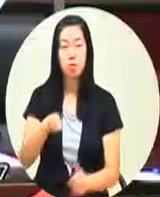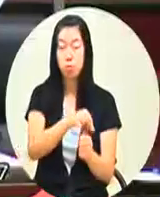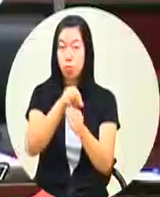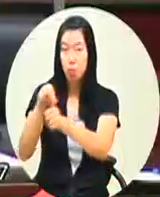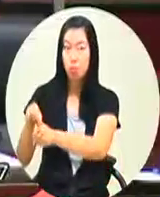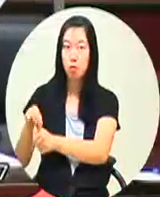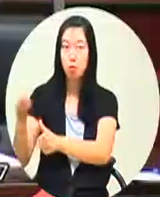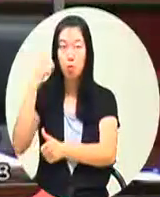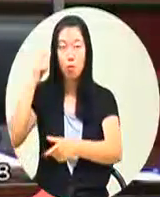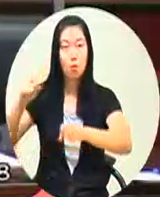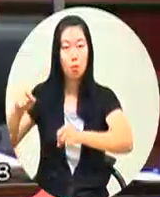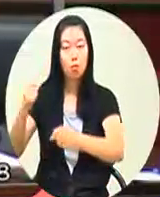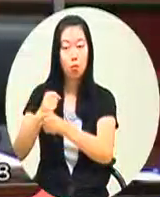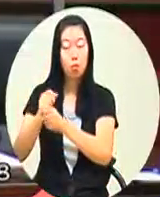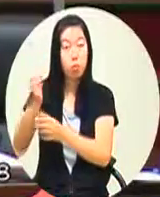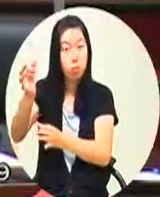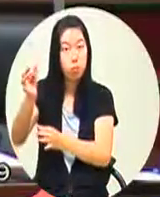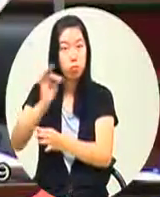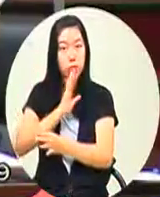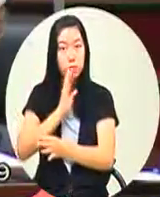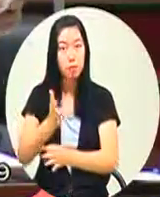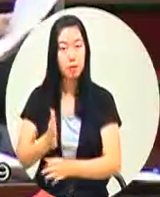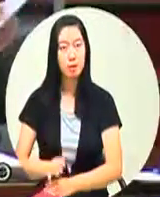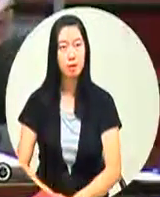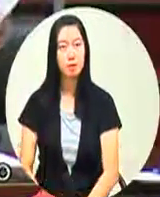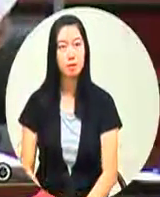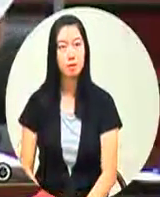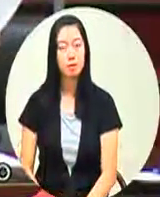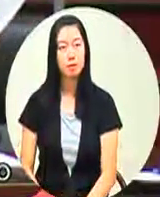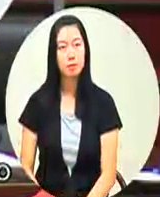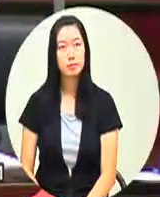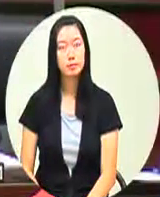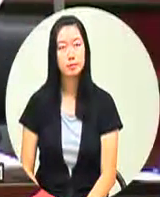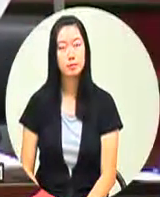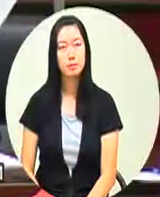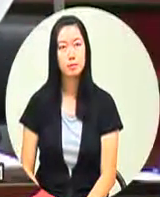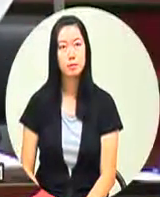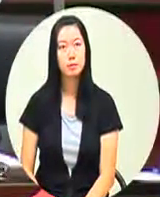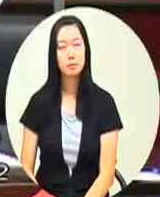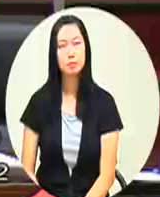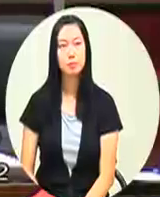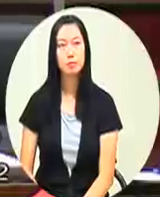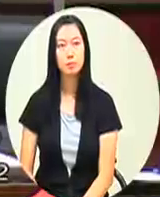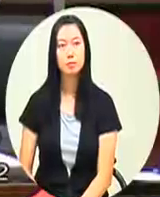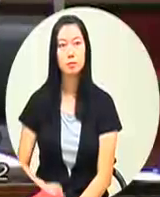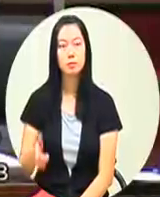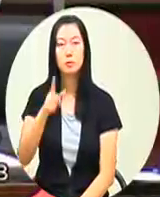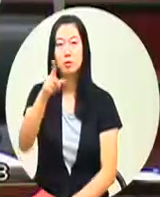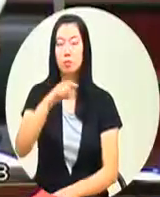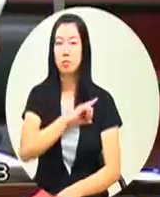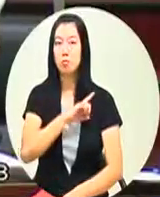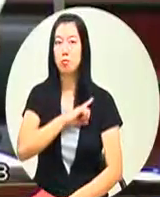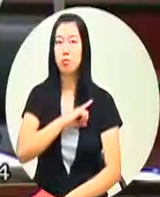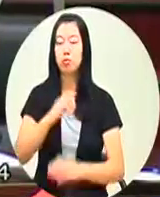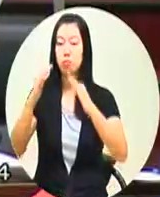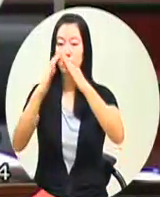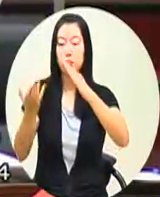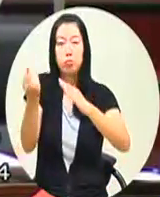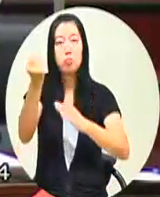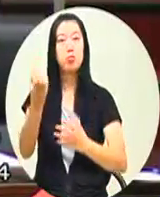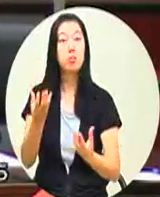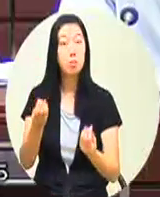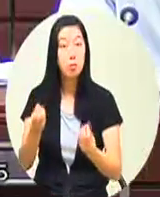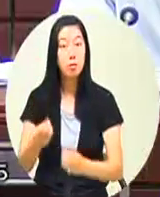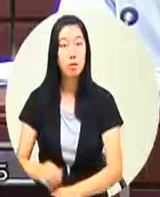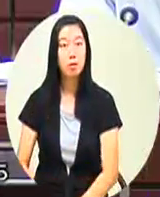感觉做安尼已经就是你实际他是可以住在那里，只是没有所有权而已，是不是这样？ 对，我觉